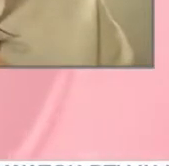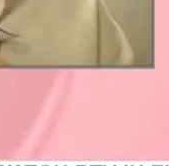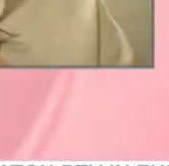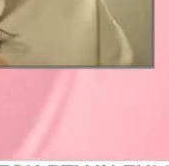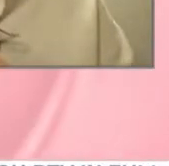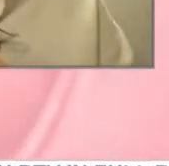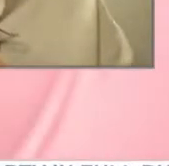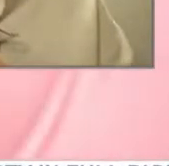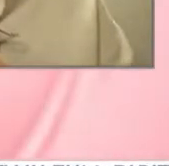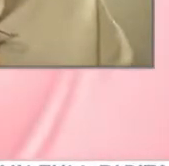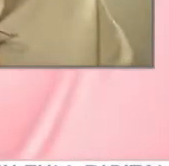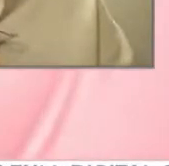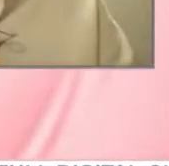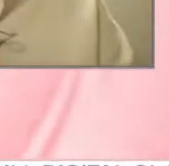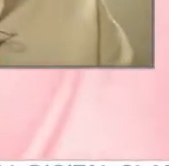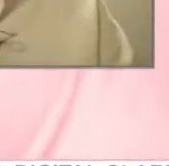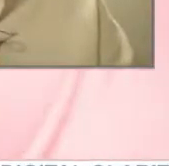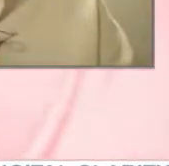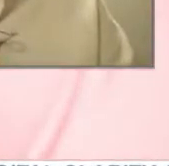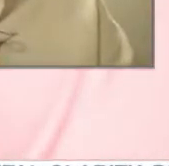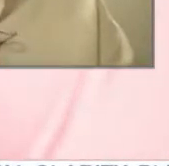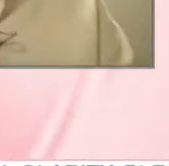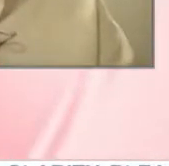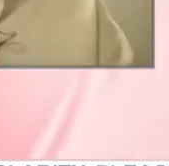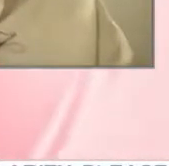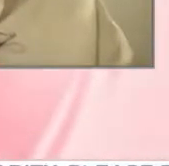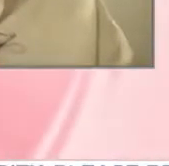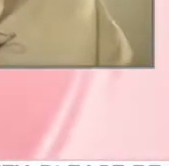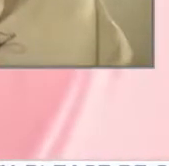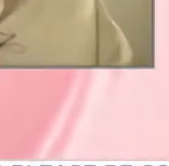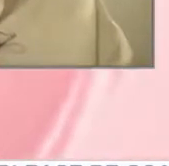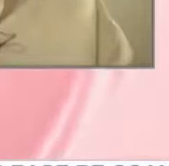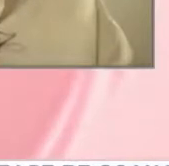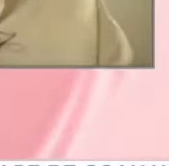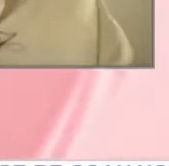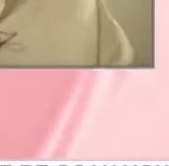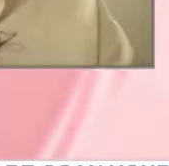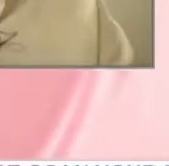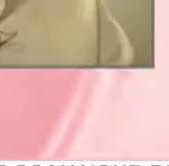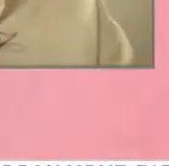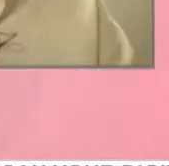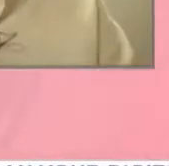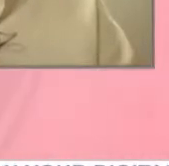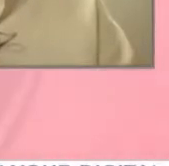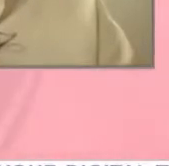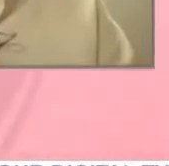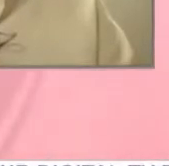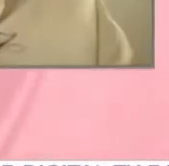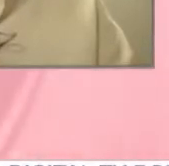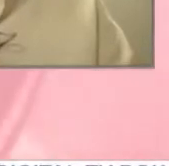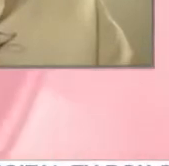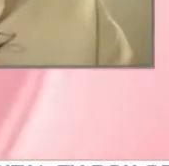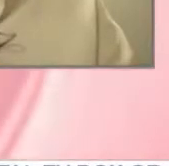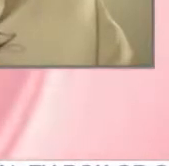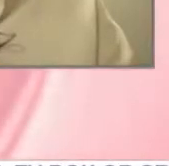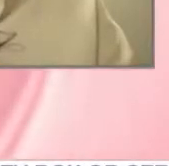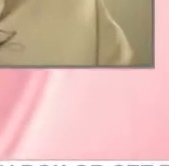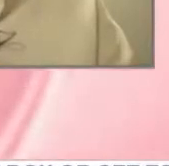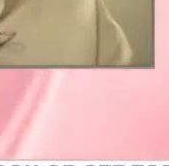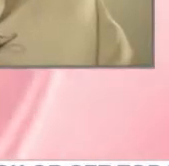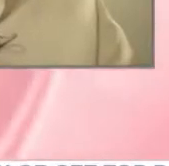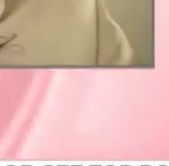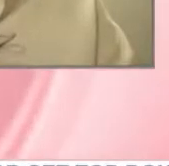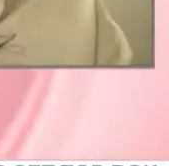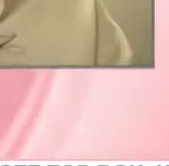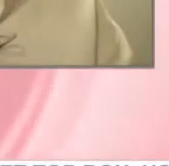yung maging mga qualified na maging organ donor? Paano malalaman kung ikaw ay qualified na maging organ donor? Paano